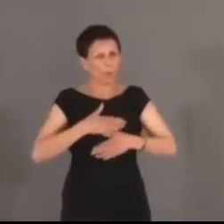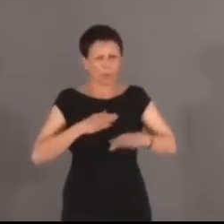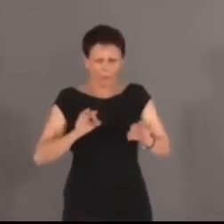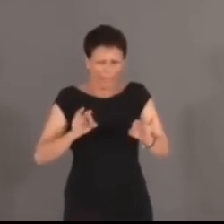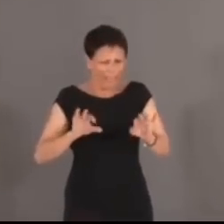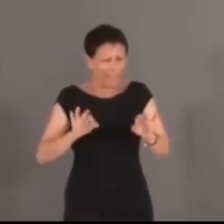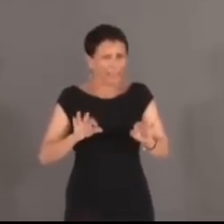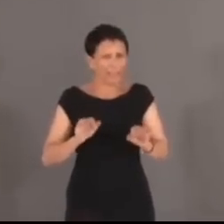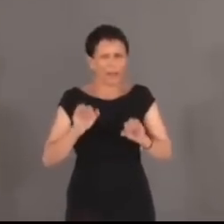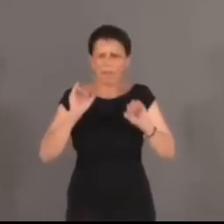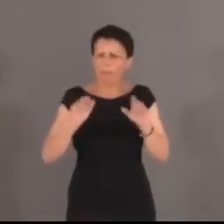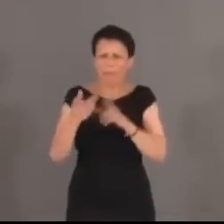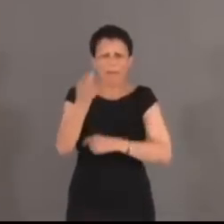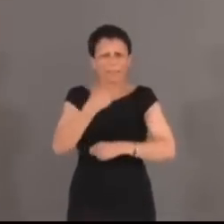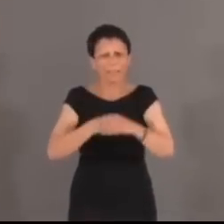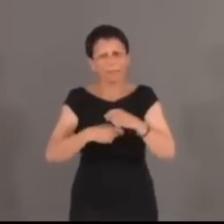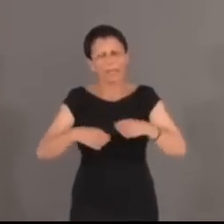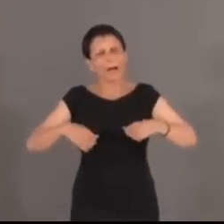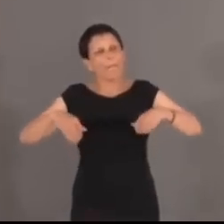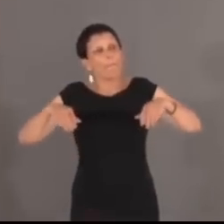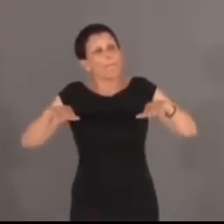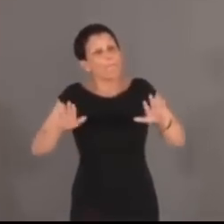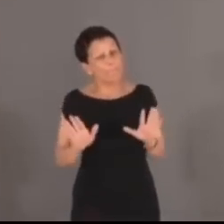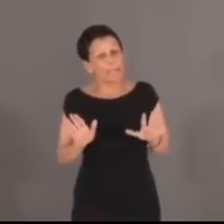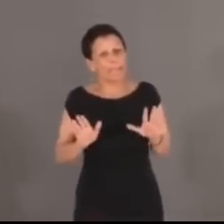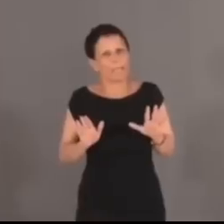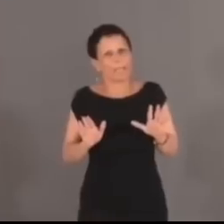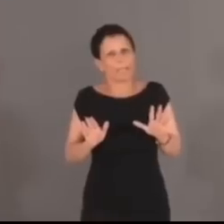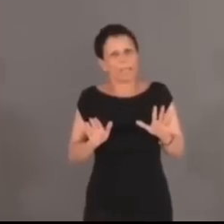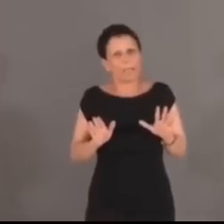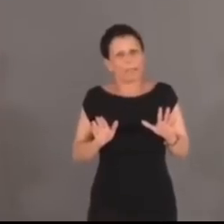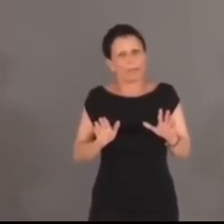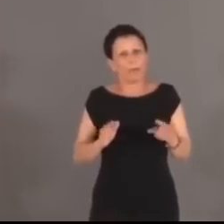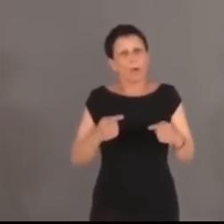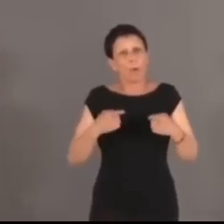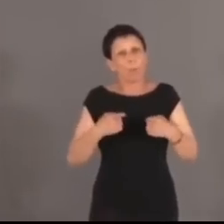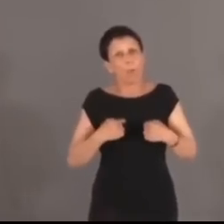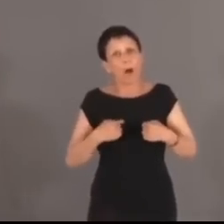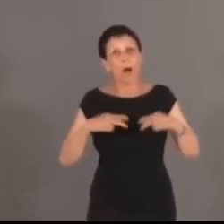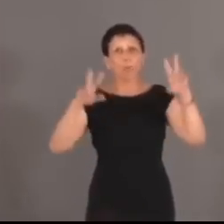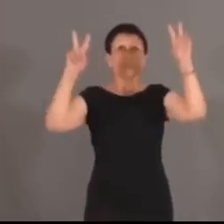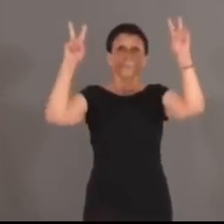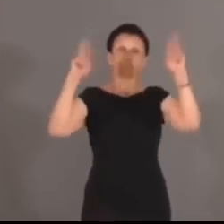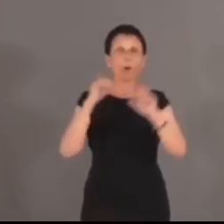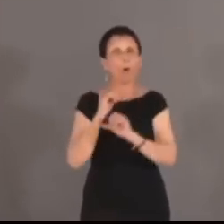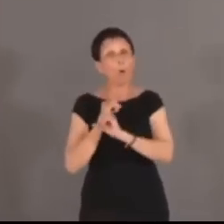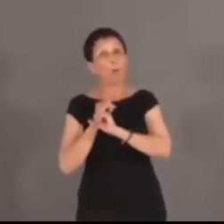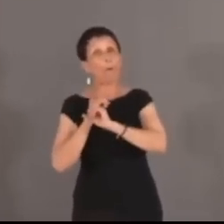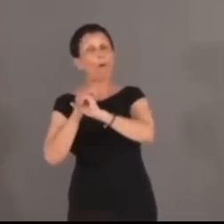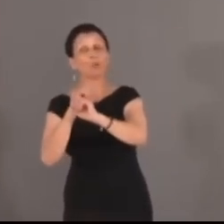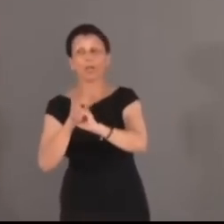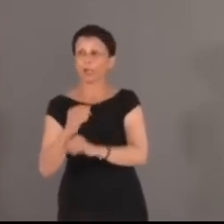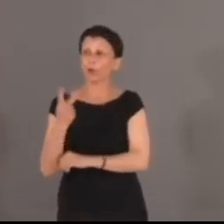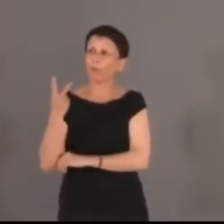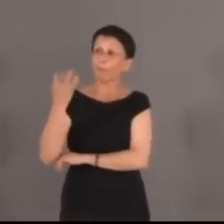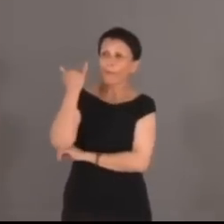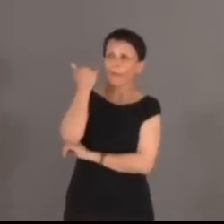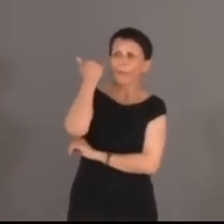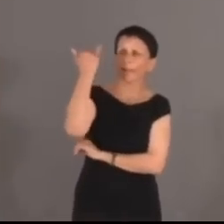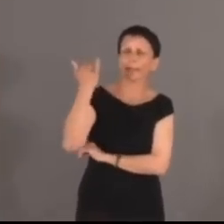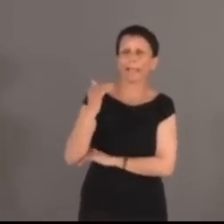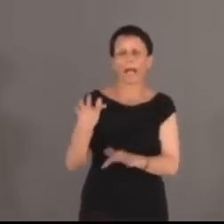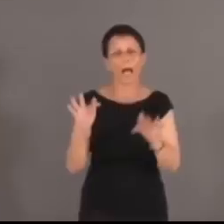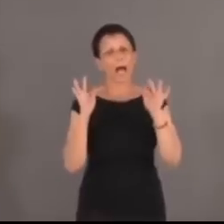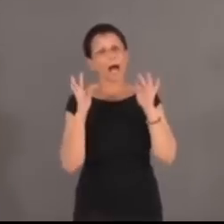ni même d'un trafiquant, mais vous ne me prendrez pas en otage, monsieur le maire, dans votre approche